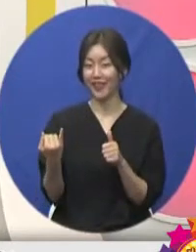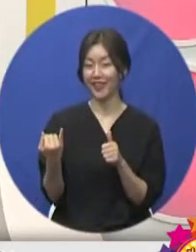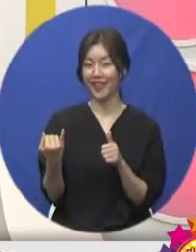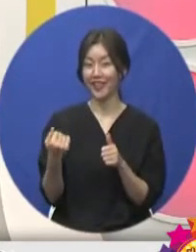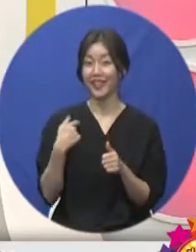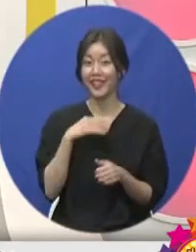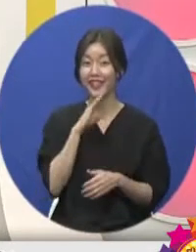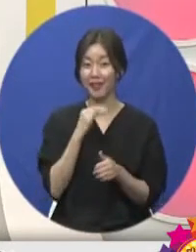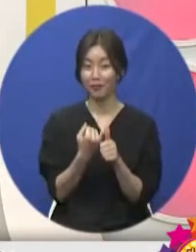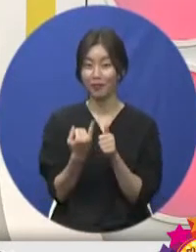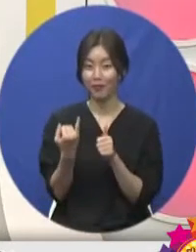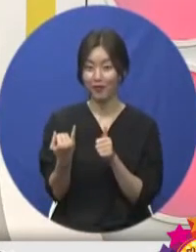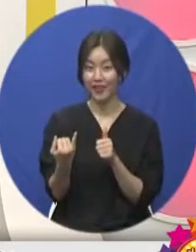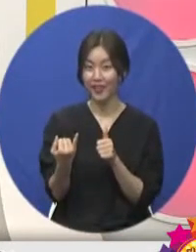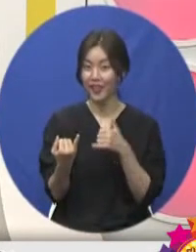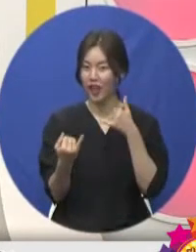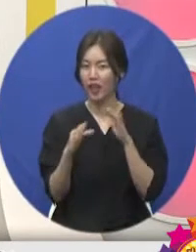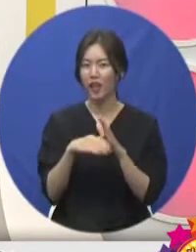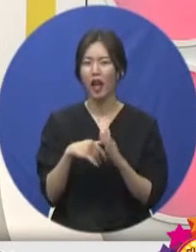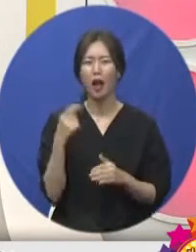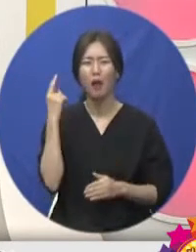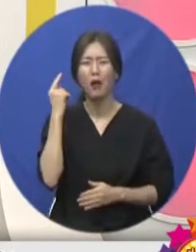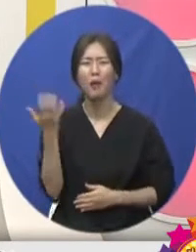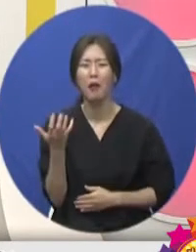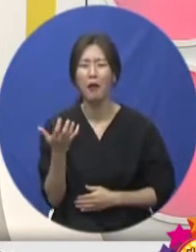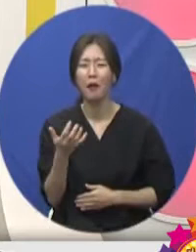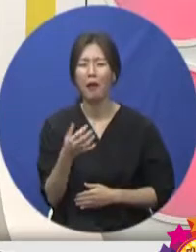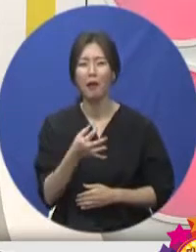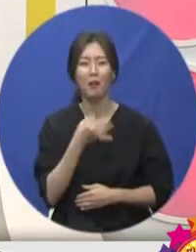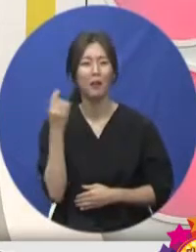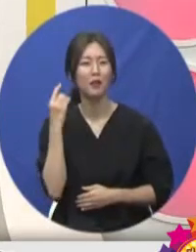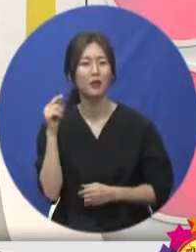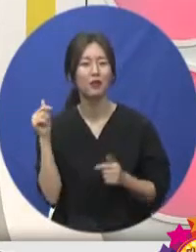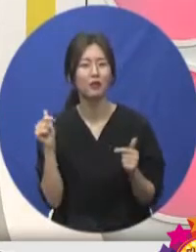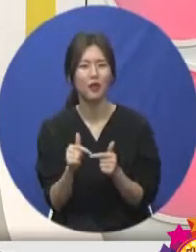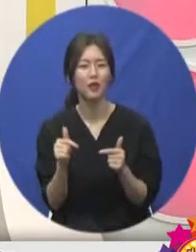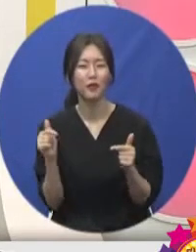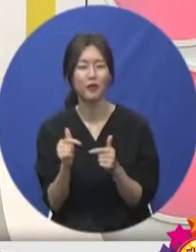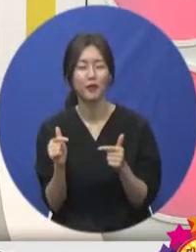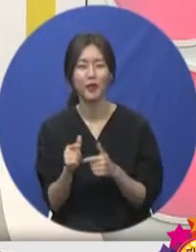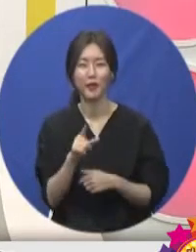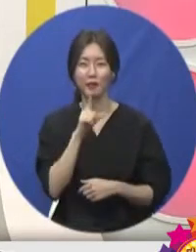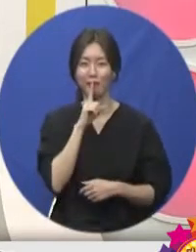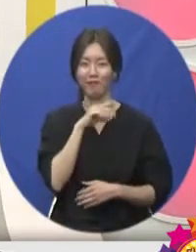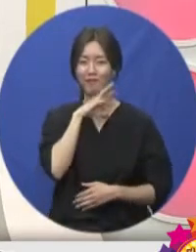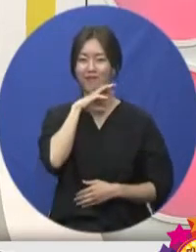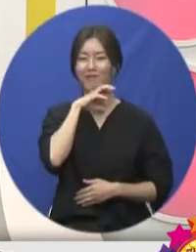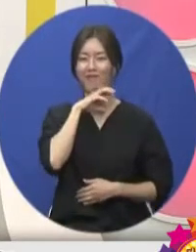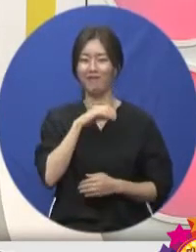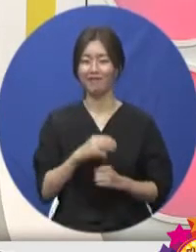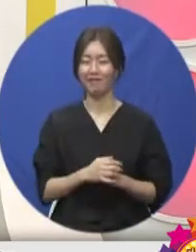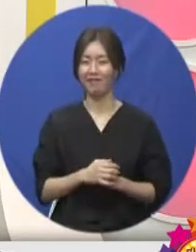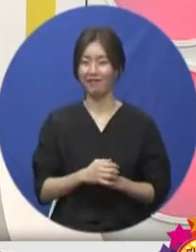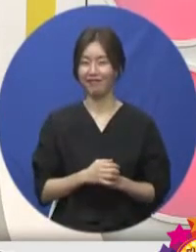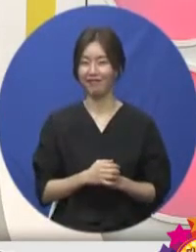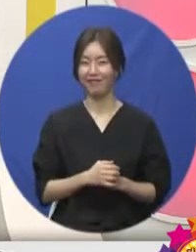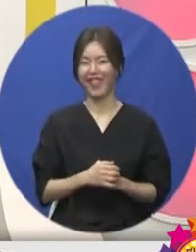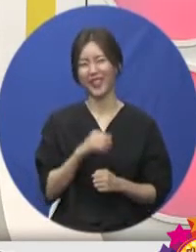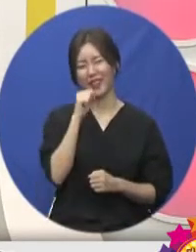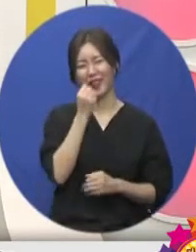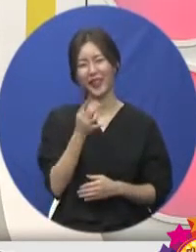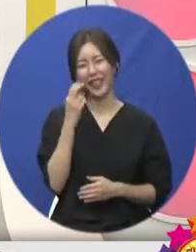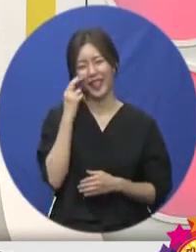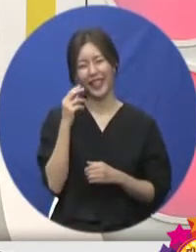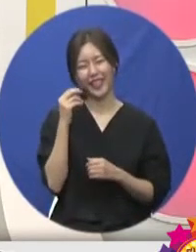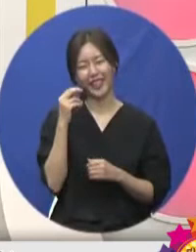네. 기가 아프다고 조그맣게 얘기하라고. 아, 기가 아프다고 우렁차다고? 예, 그렇게 얘기하면 예. 일부러 그러신 거예요. 좋으면서도.